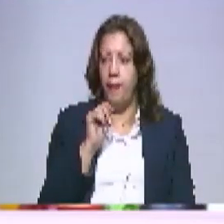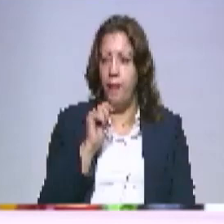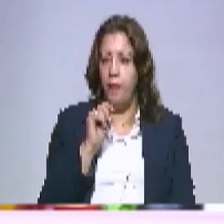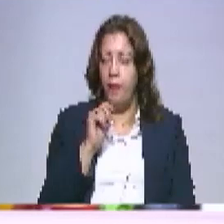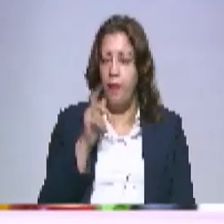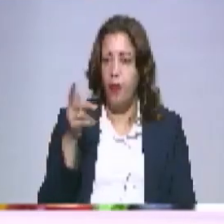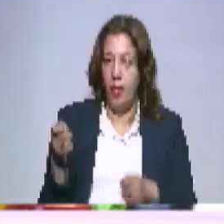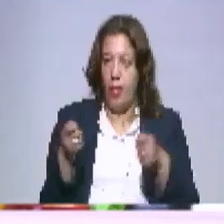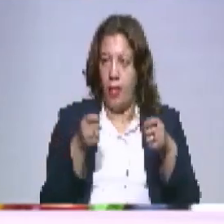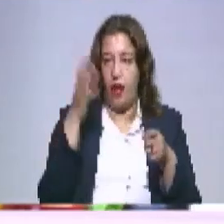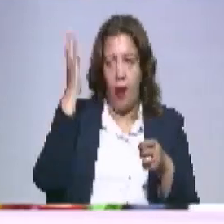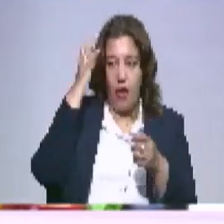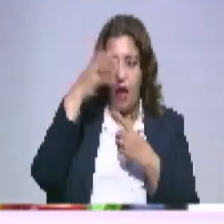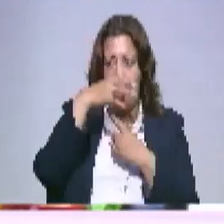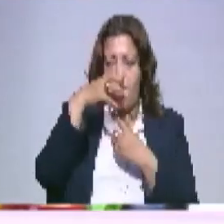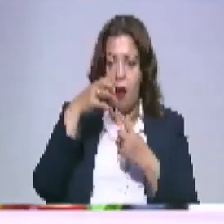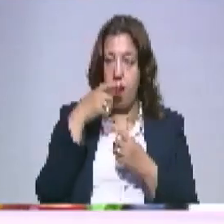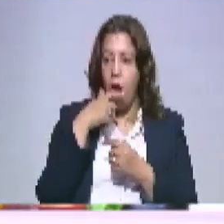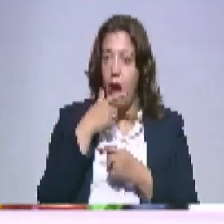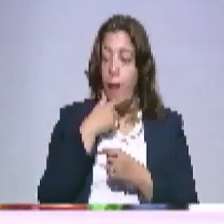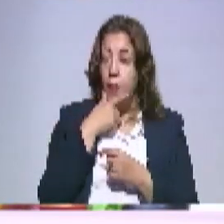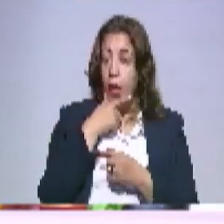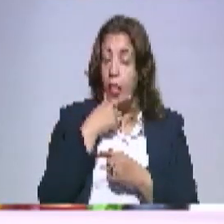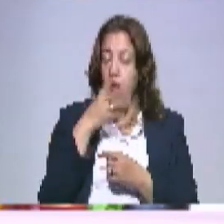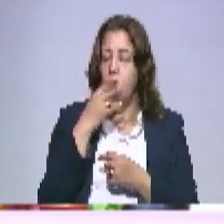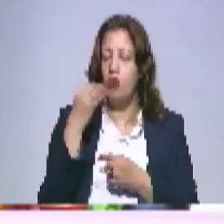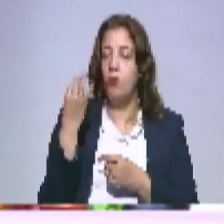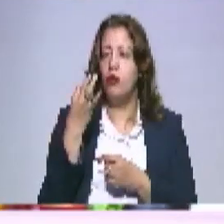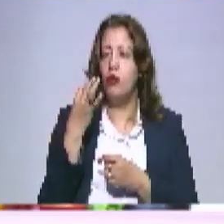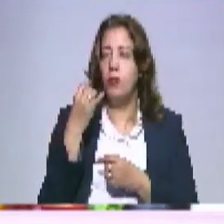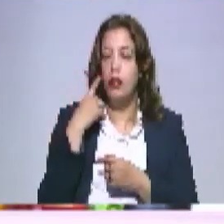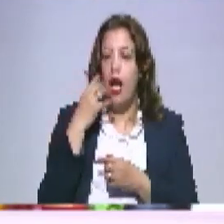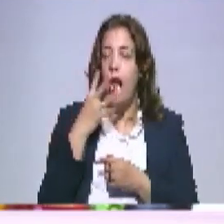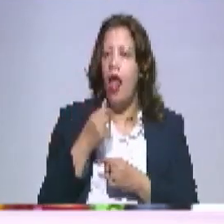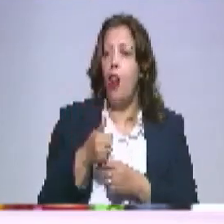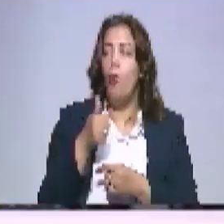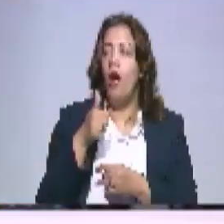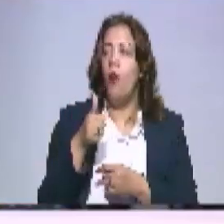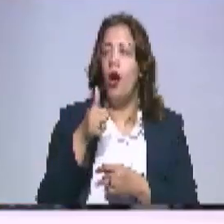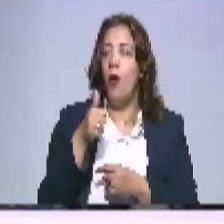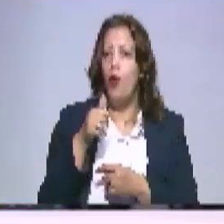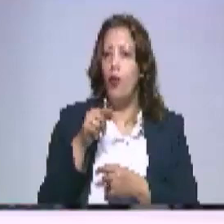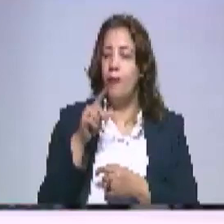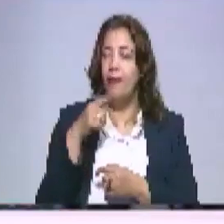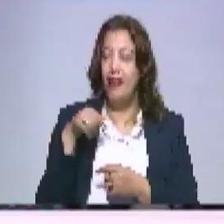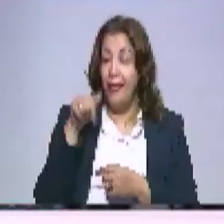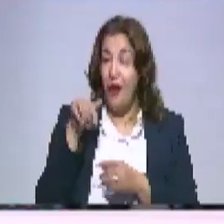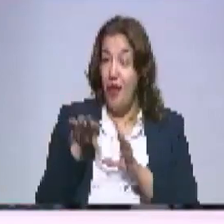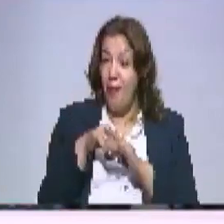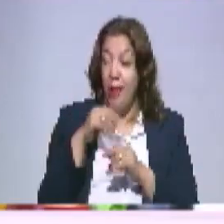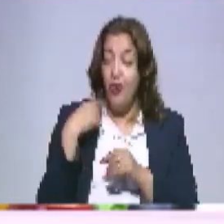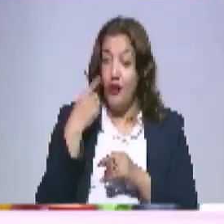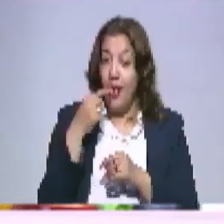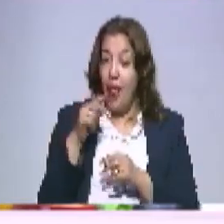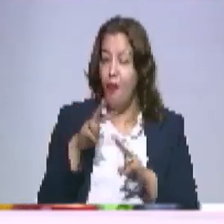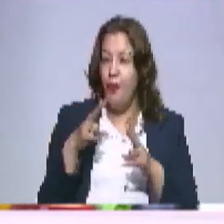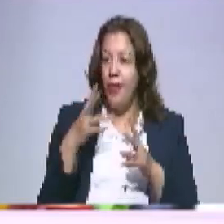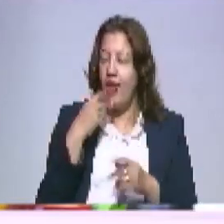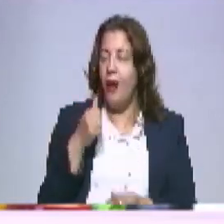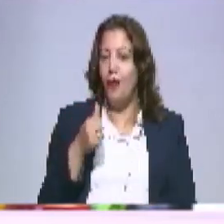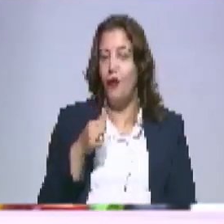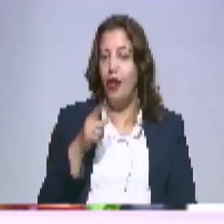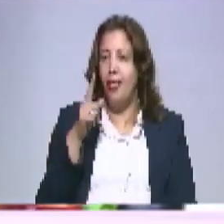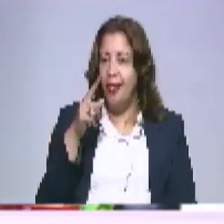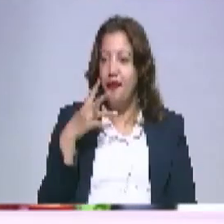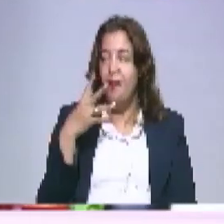عشان القرنبيط ده هيطلع حاجة عظمة قوي. هو أنت كل الأنواع اللي عملتها النهاردة تحفة بصراحة. حلوة قوي. كويس. تسلم إيدك يا